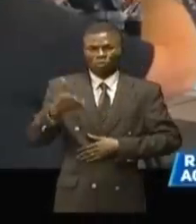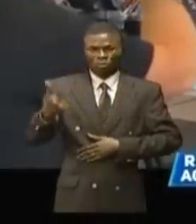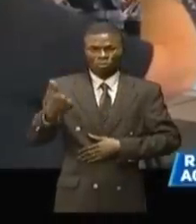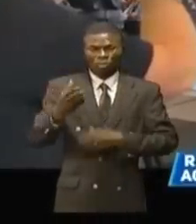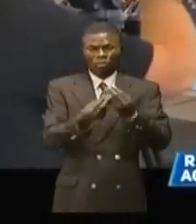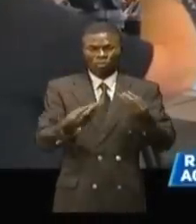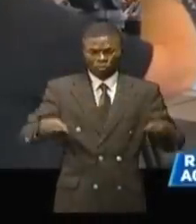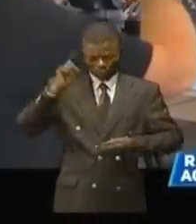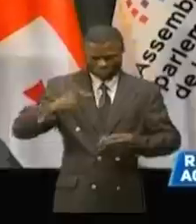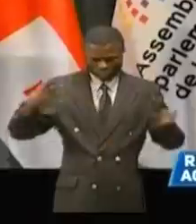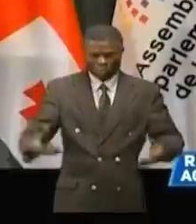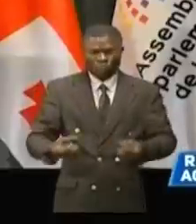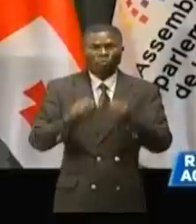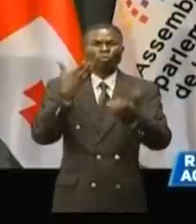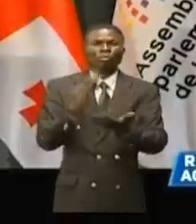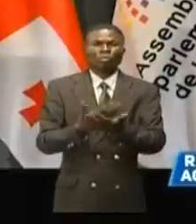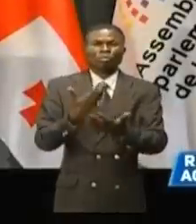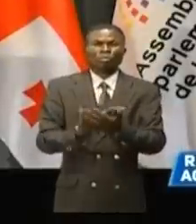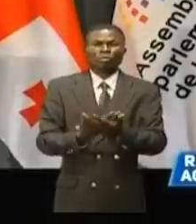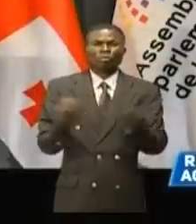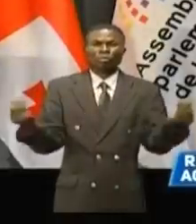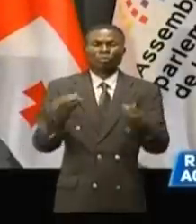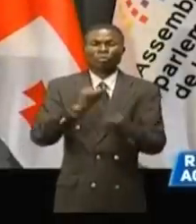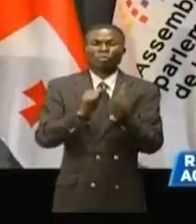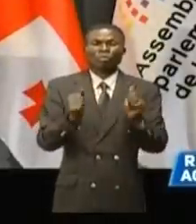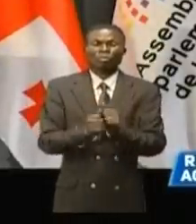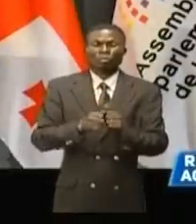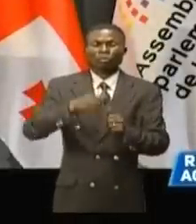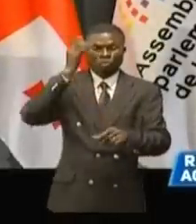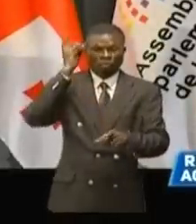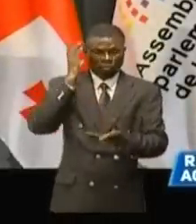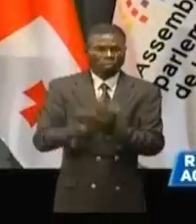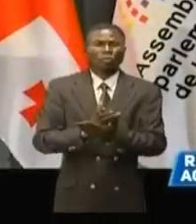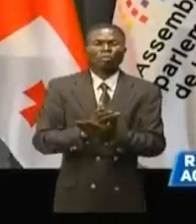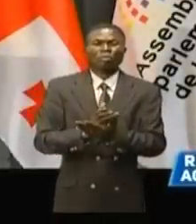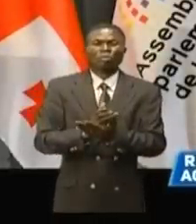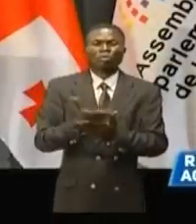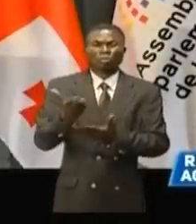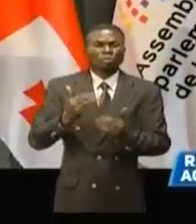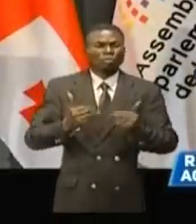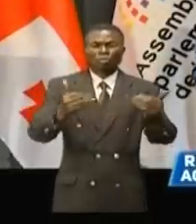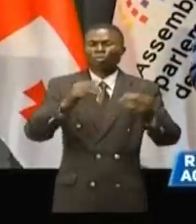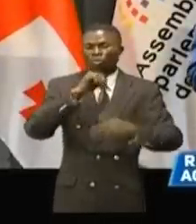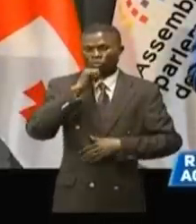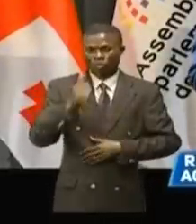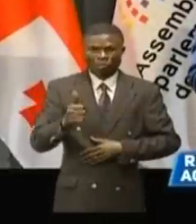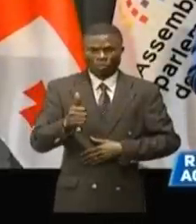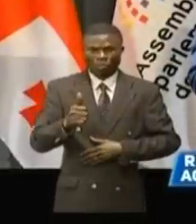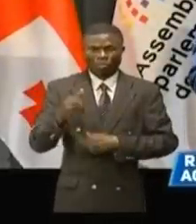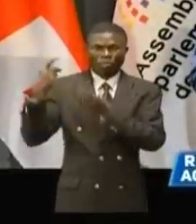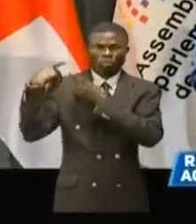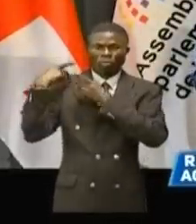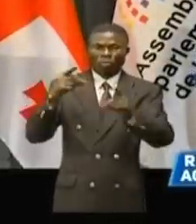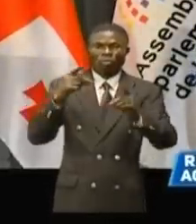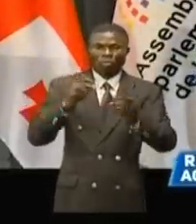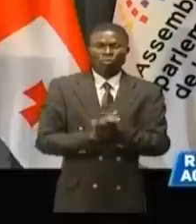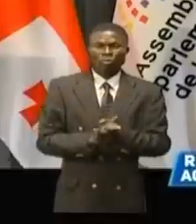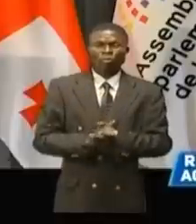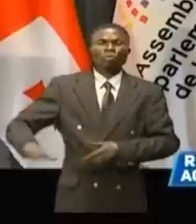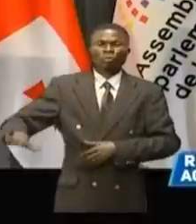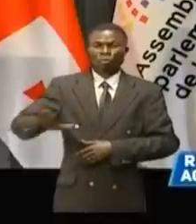solutions doivent être prises pour que ces pareils cas ne puissent pas se répéter. Depuis